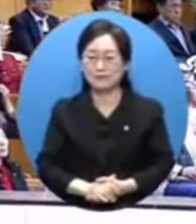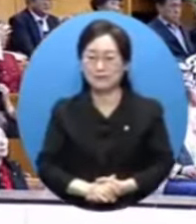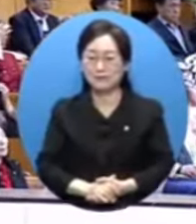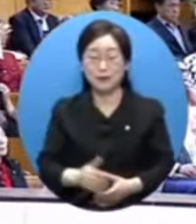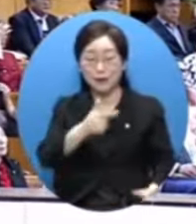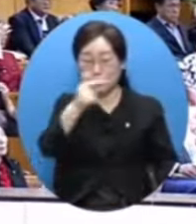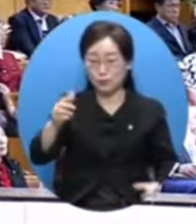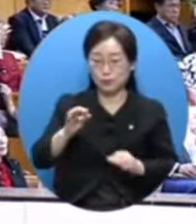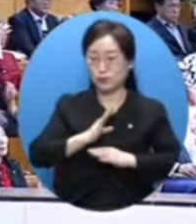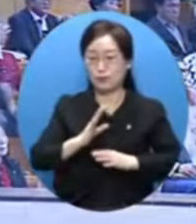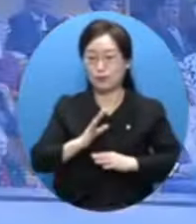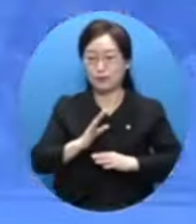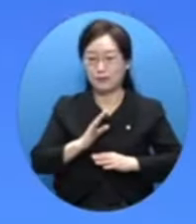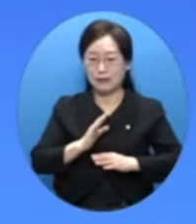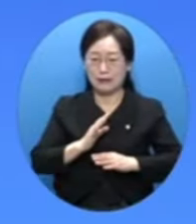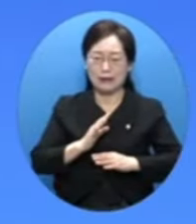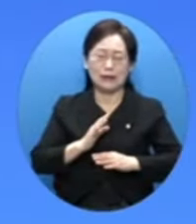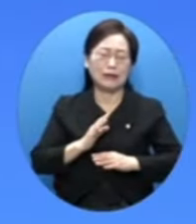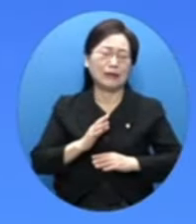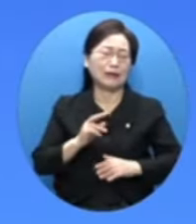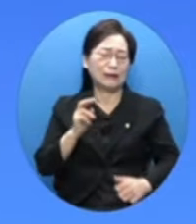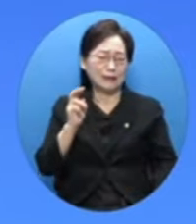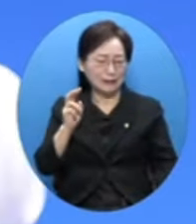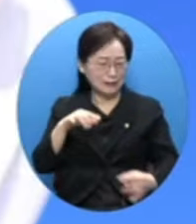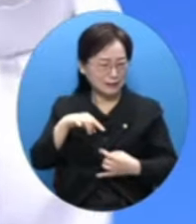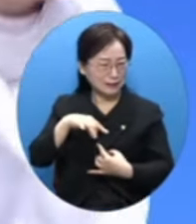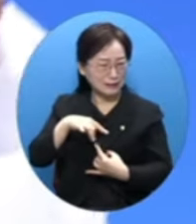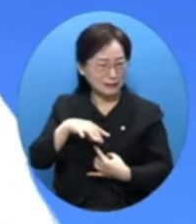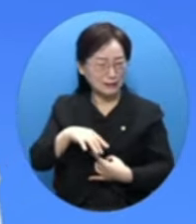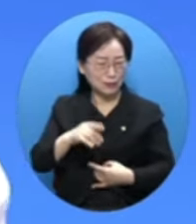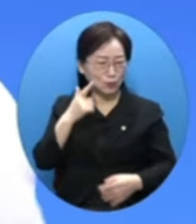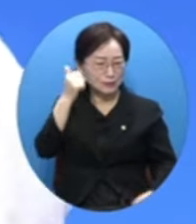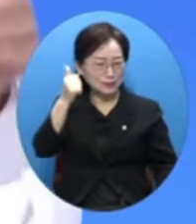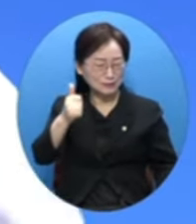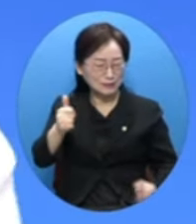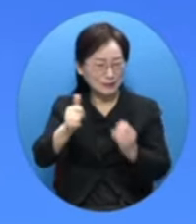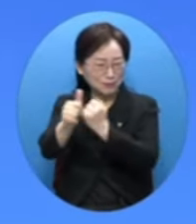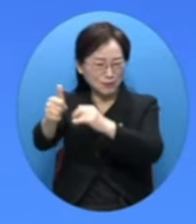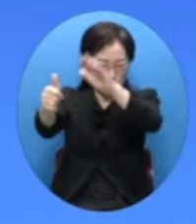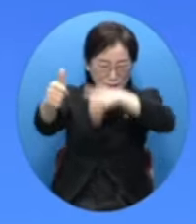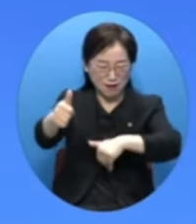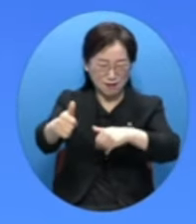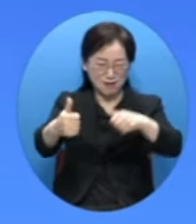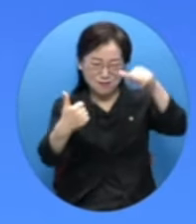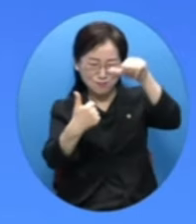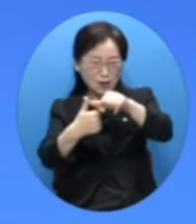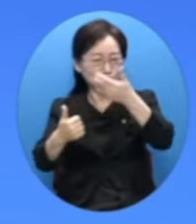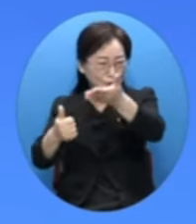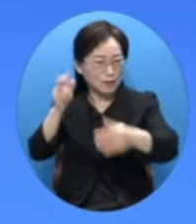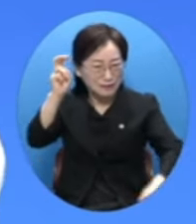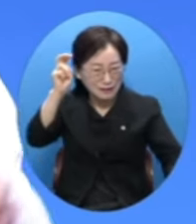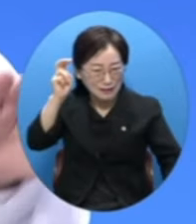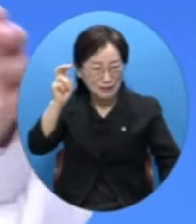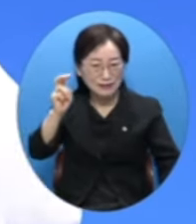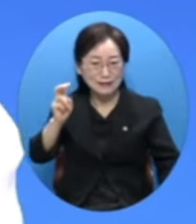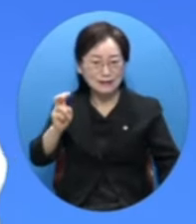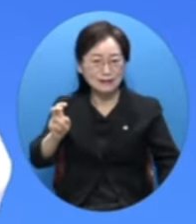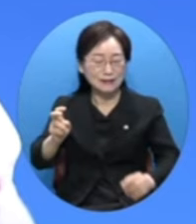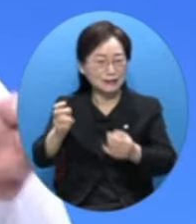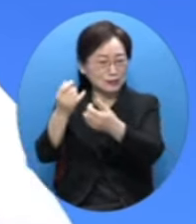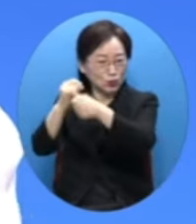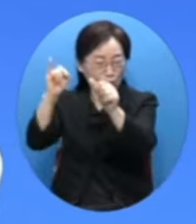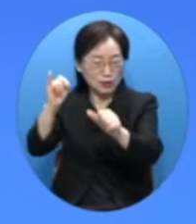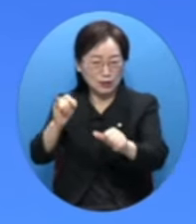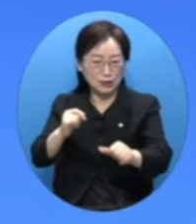너무 놀래가지고 아 이거는 목사님이 내 남편을 불러가고 단단히 주의를 준 모양이구나. 그렇지 않으면 이혼할 것